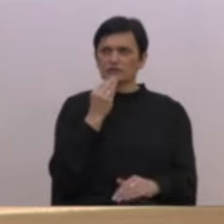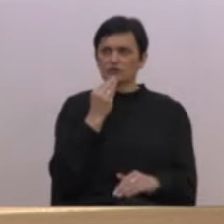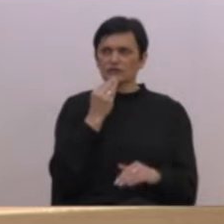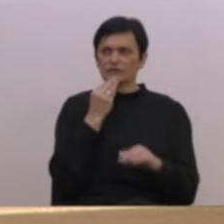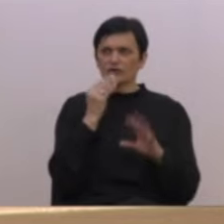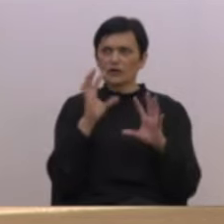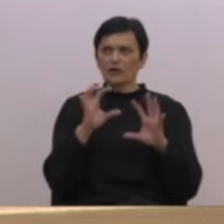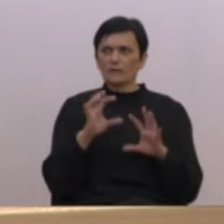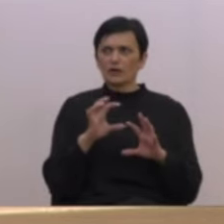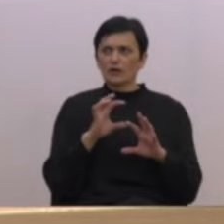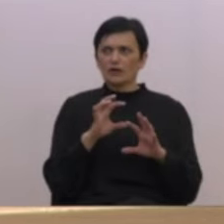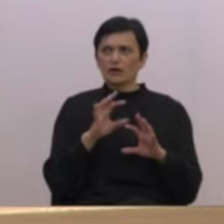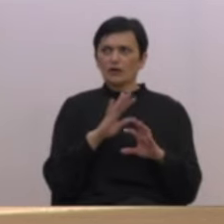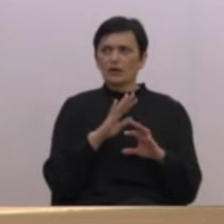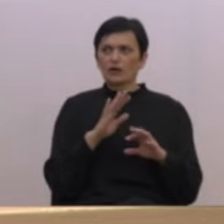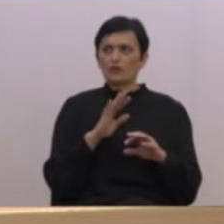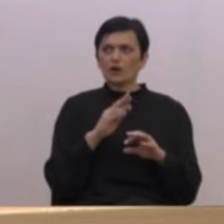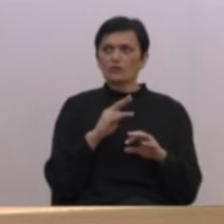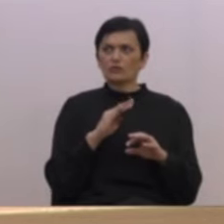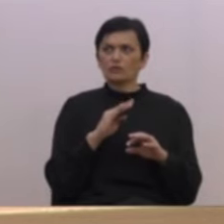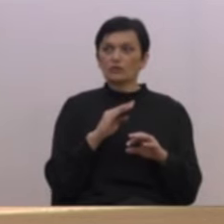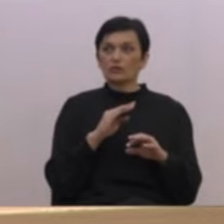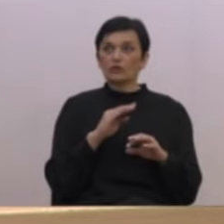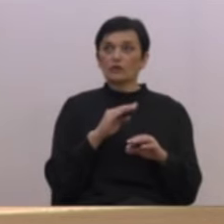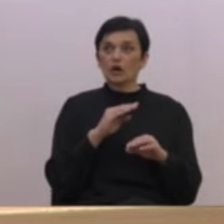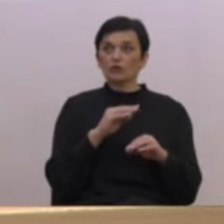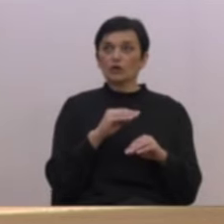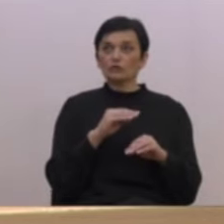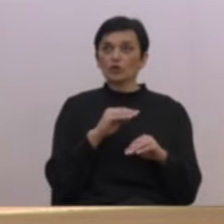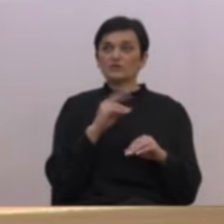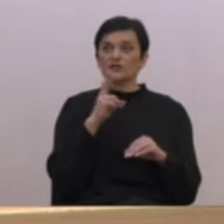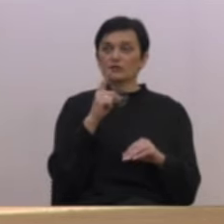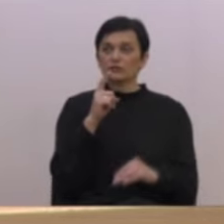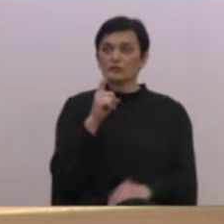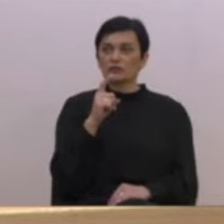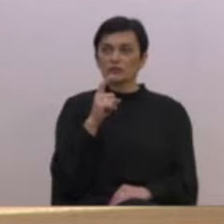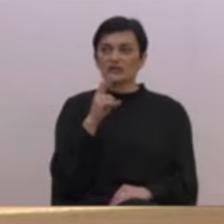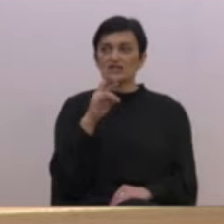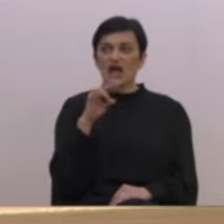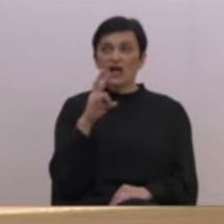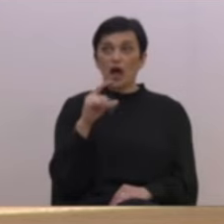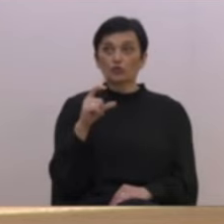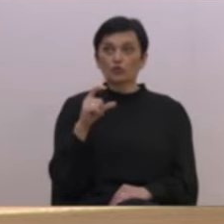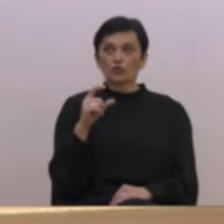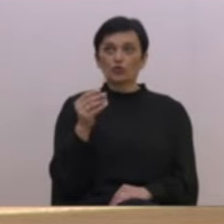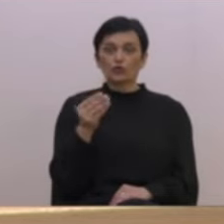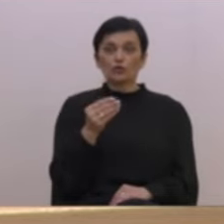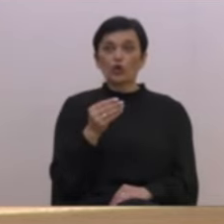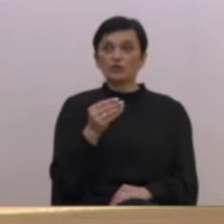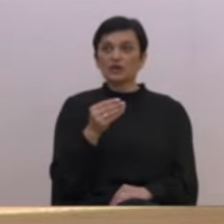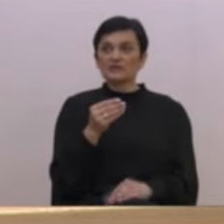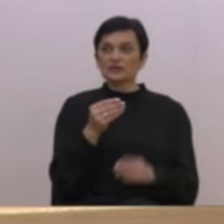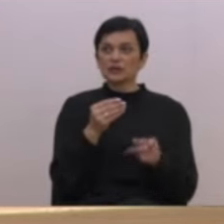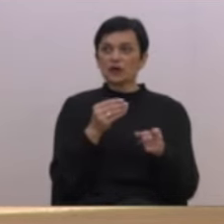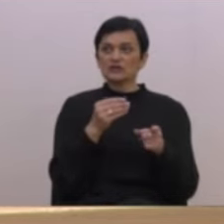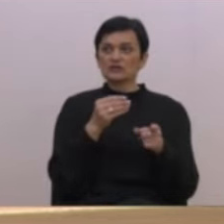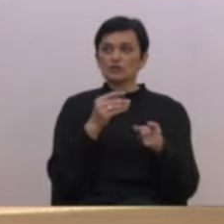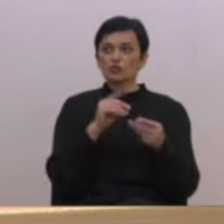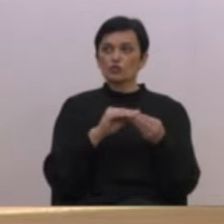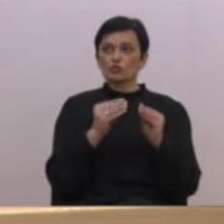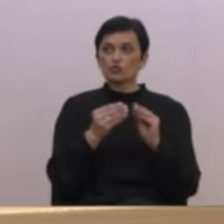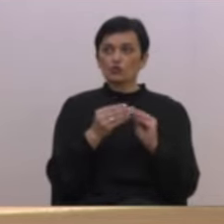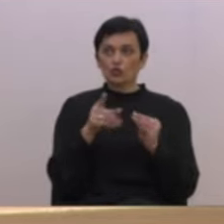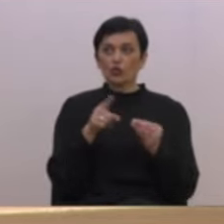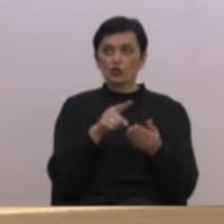ერთი კაცის ინიციატივა მსგავსი არ ყოფილა. ხატია დეკანოიძეს შემოაქვს ინიციატივები, რომლებიც ასევე პრობლემურ საკითხებს